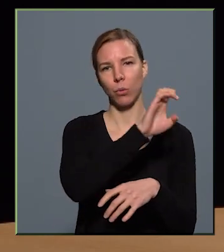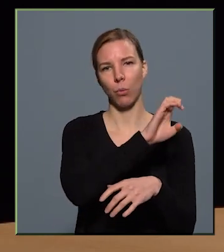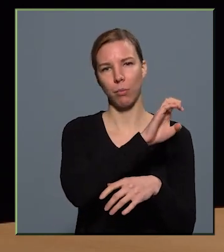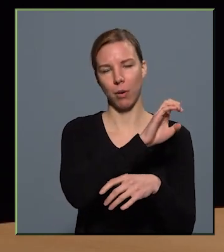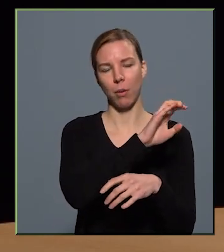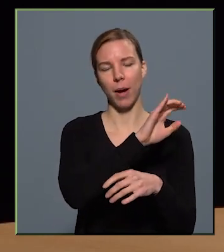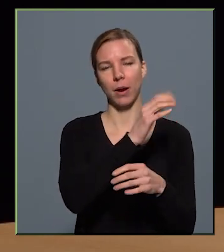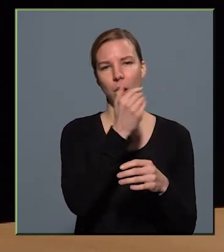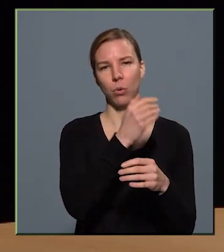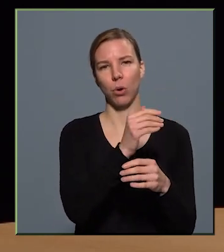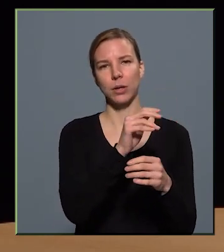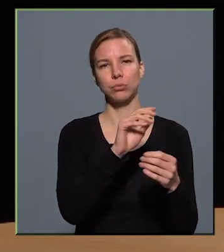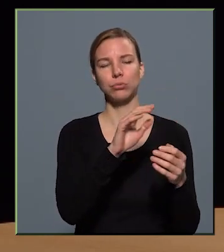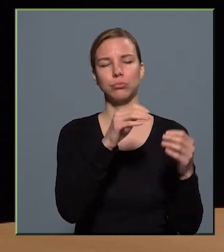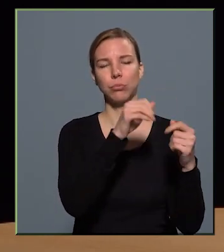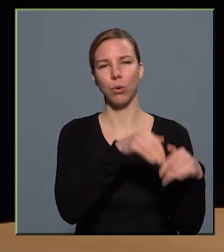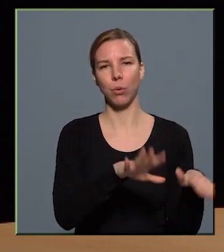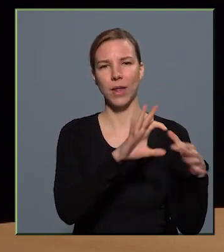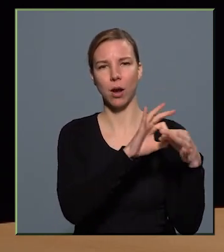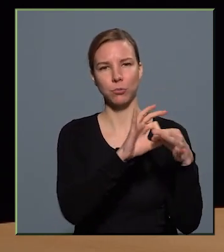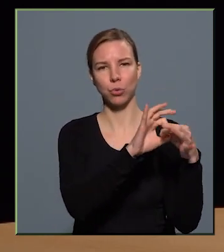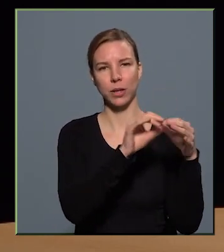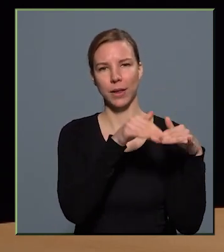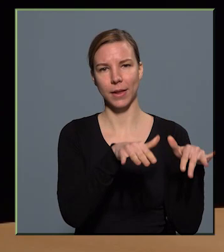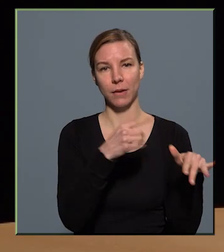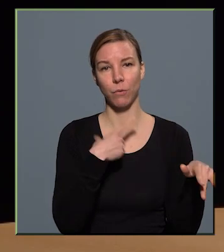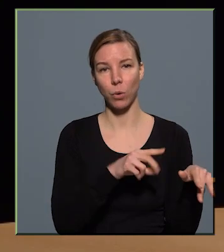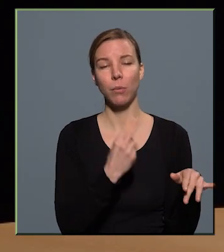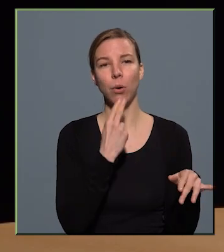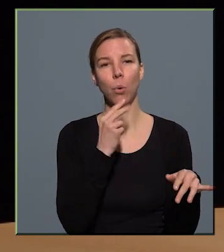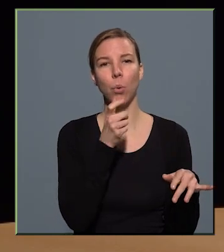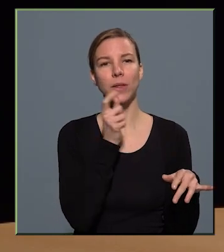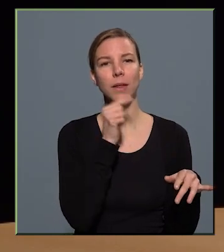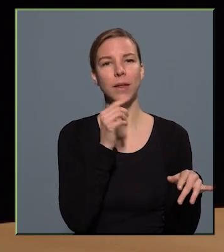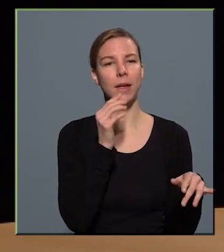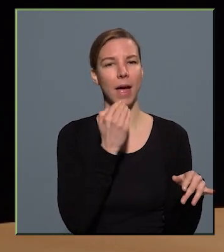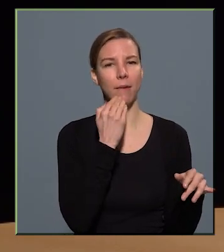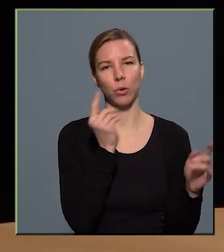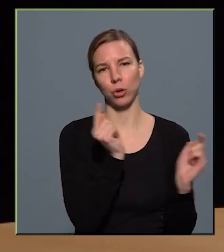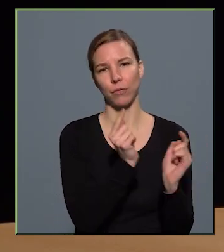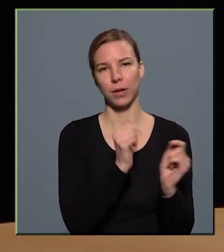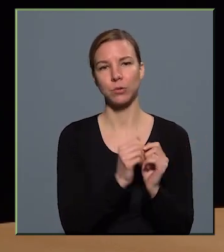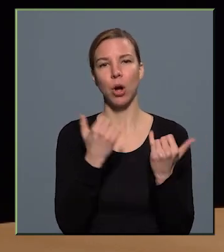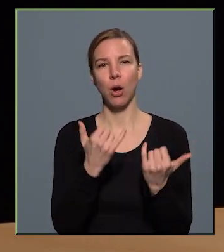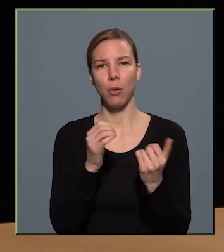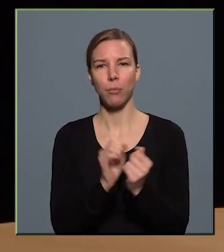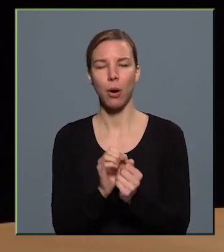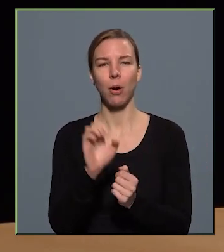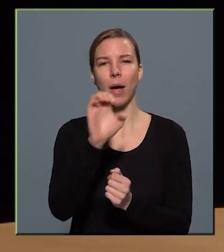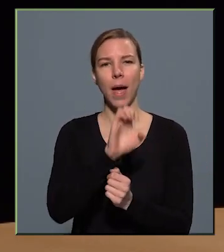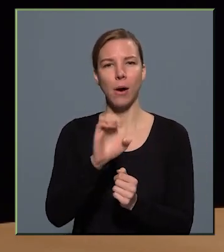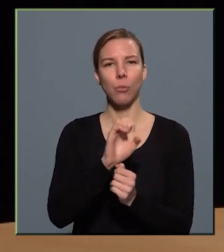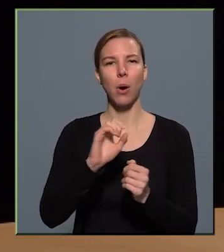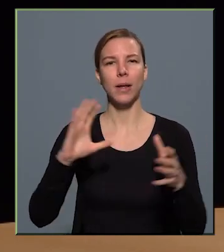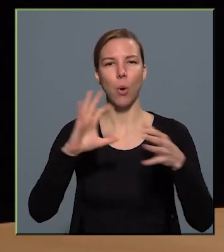rendszere. Ez az UCTE volt akkor, ez volt a rövidítése. Ami tulajdonképpen ma az ENCO-i, az európai összekapcsolt villamosenergia